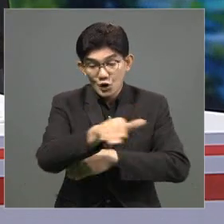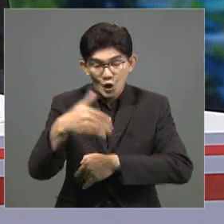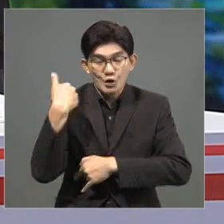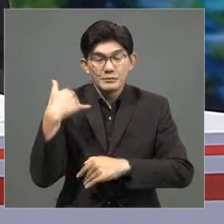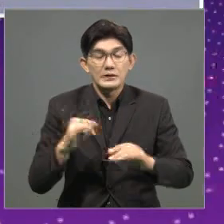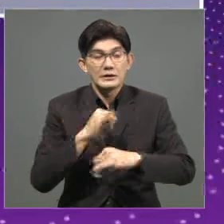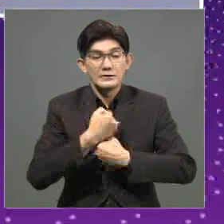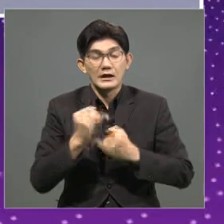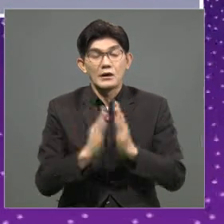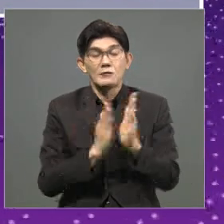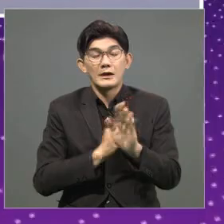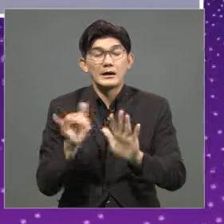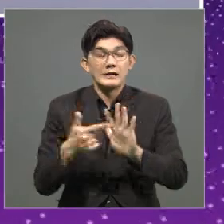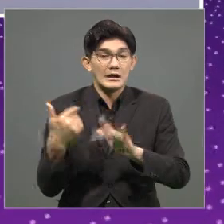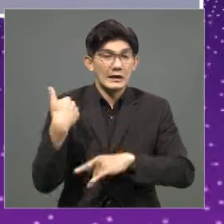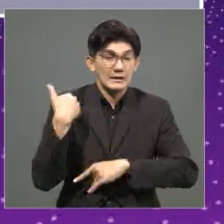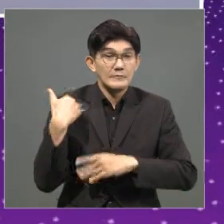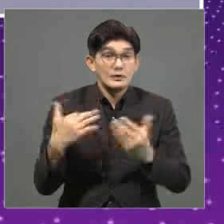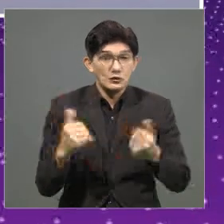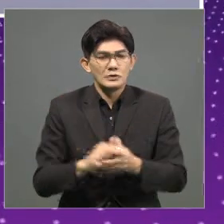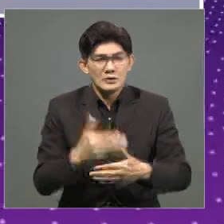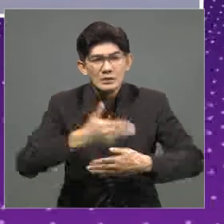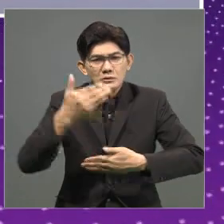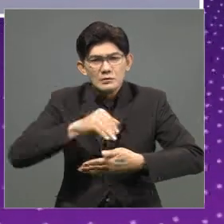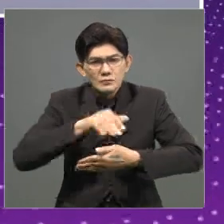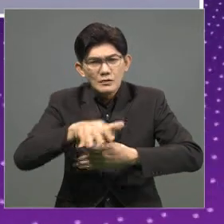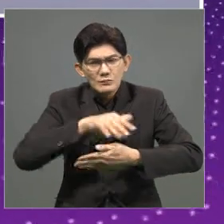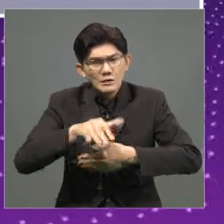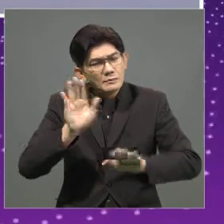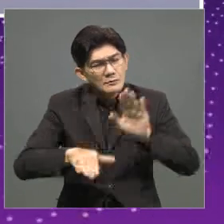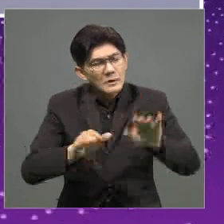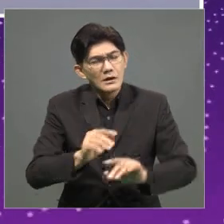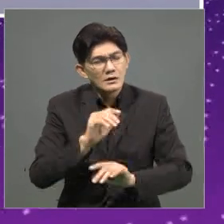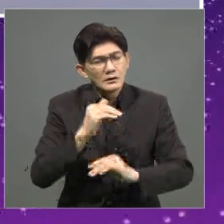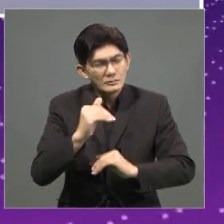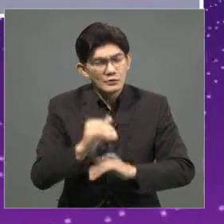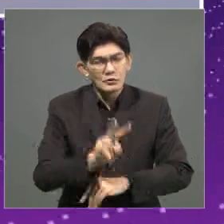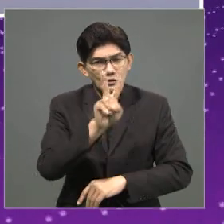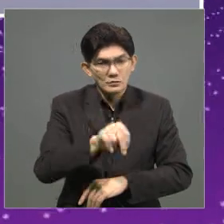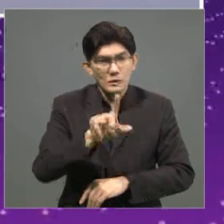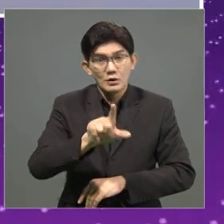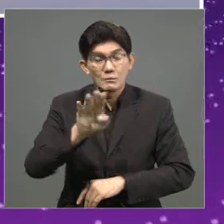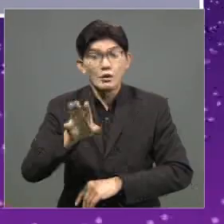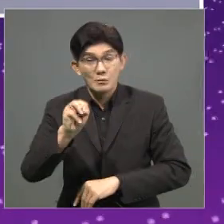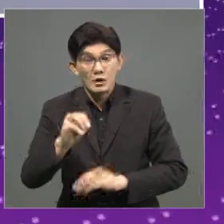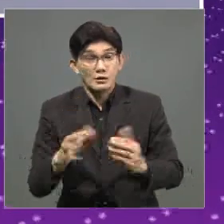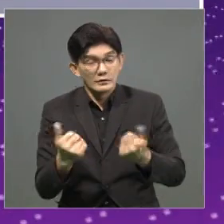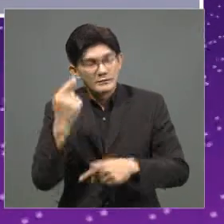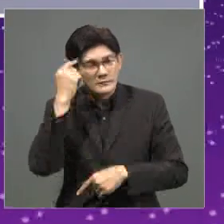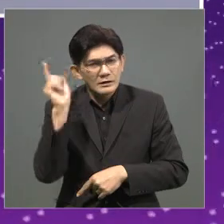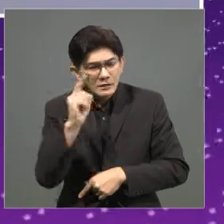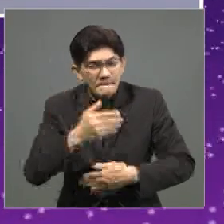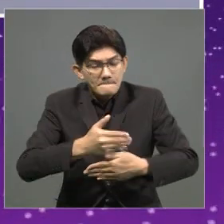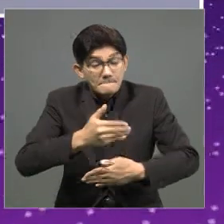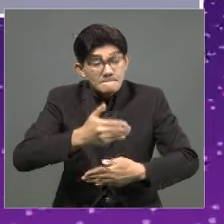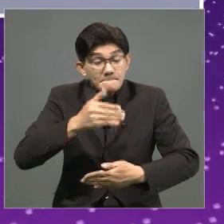จากก่อนหน้านี้เราคุยกันว่าการระบายน้ำของเขื่อนเจ้าพระยาเนี่ยจะพยายามคงไว้เพดานที่ไม่เกิน 2,000 ลูกบาศก์เมตรต่อวินาทีแต่ล่าสุดดูเหมือนว่าจะ